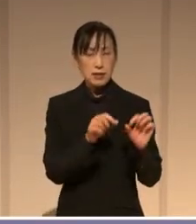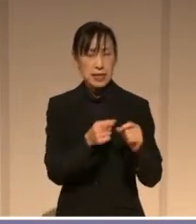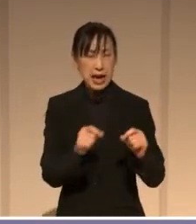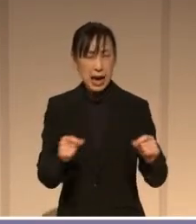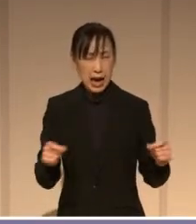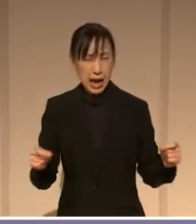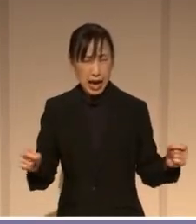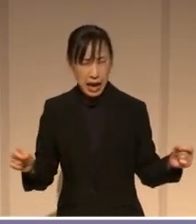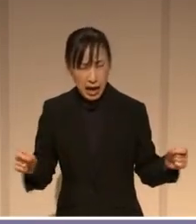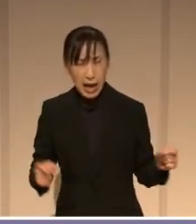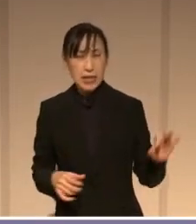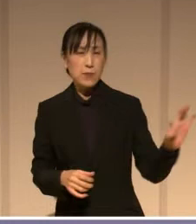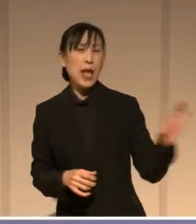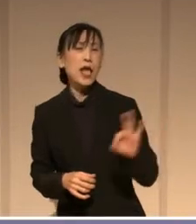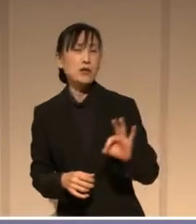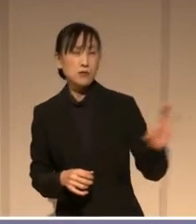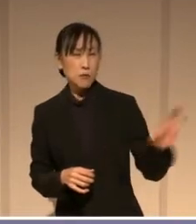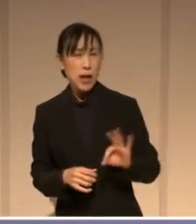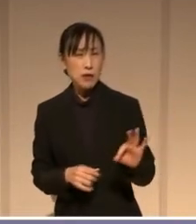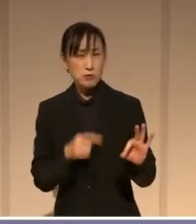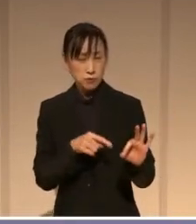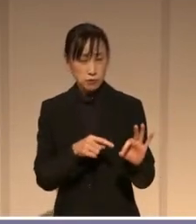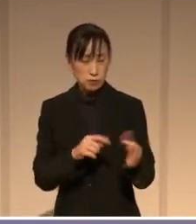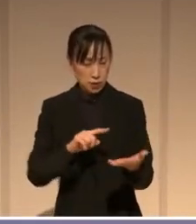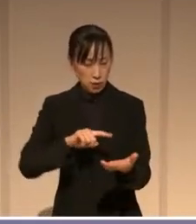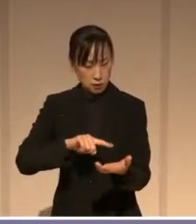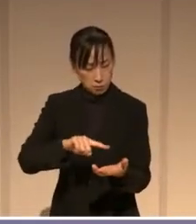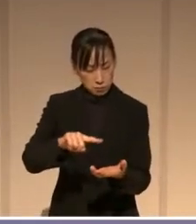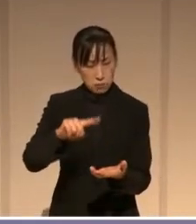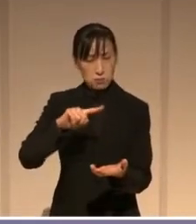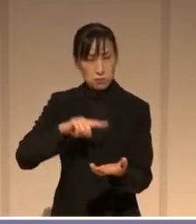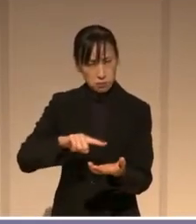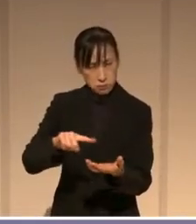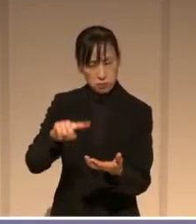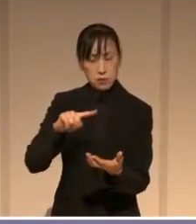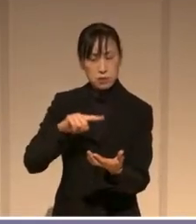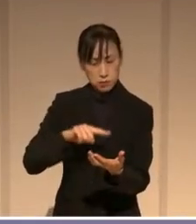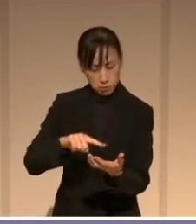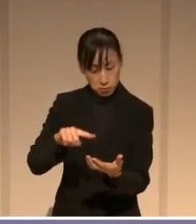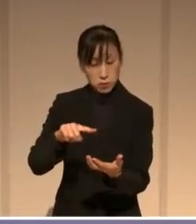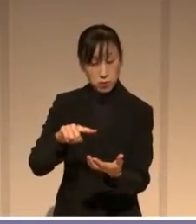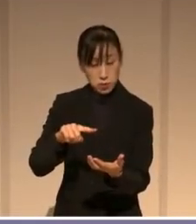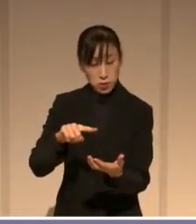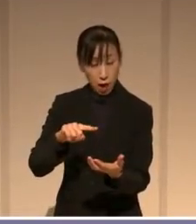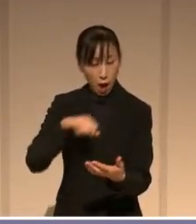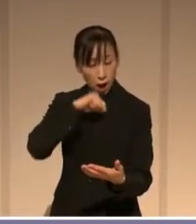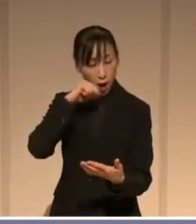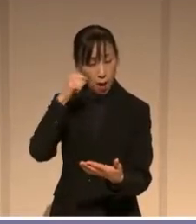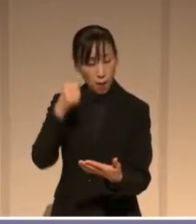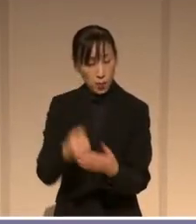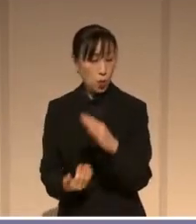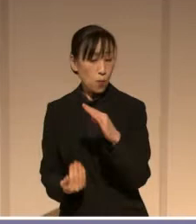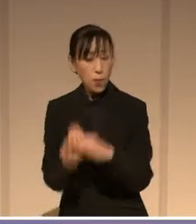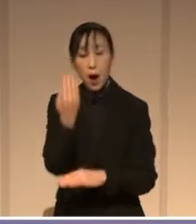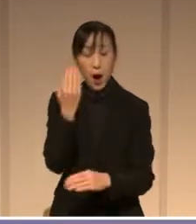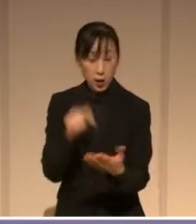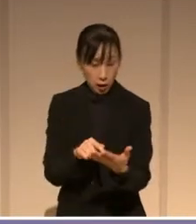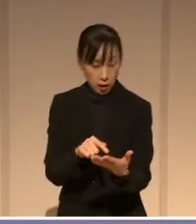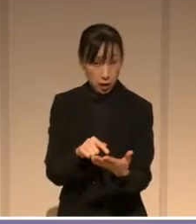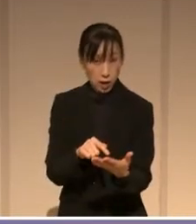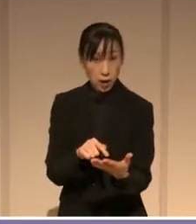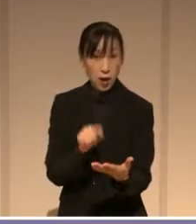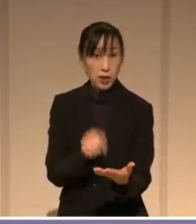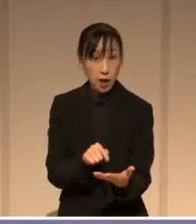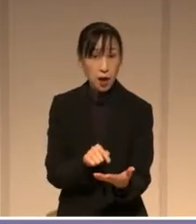をゆっくり下にスライドして言ったら見事審査合格しましたって書いてあっていやもうほんとあの